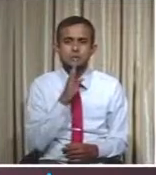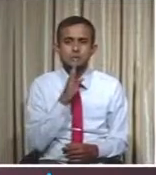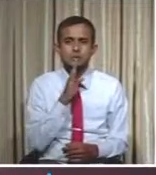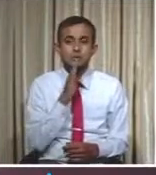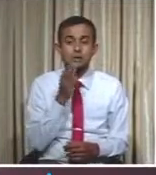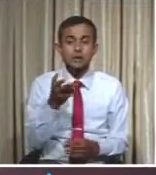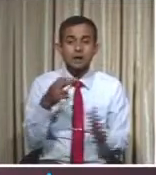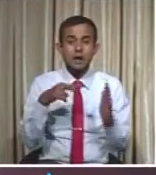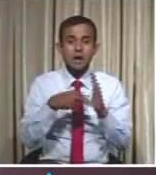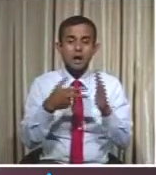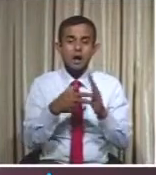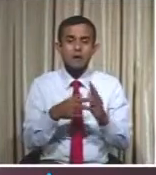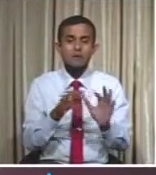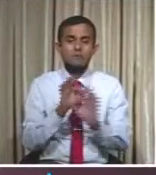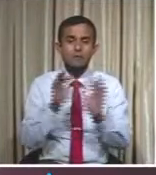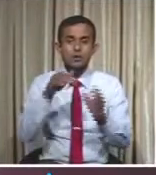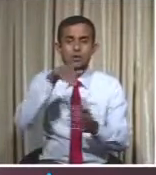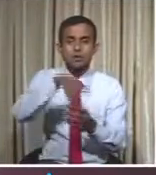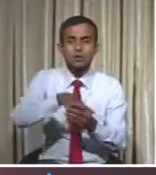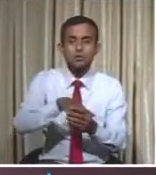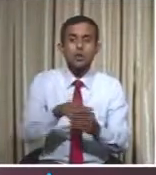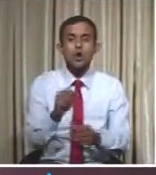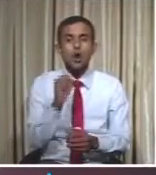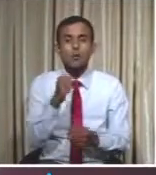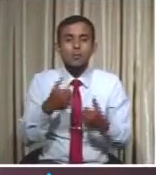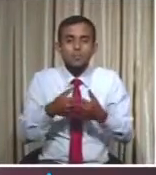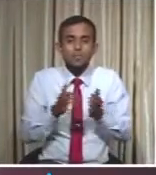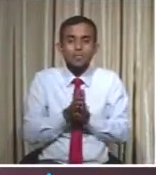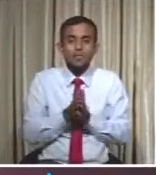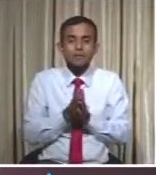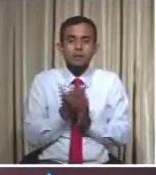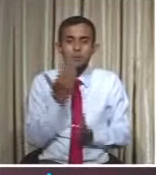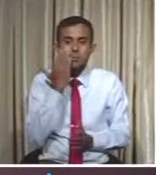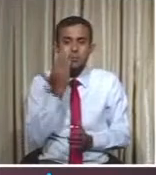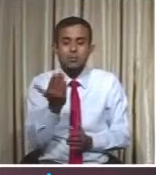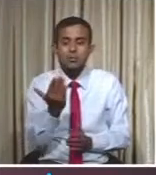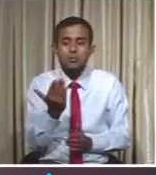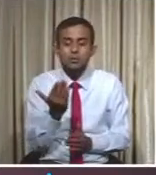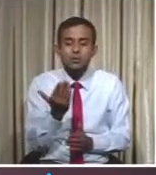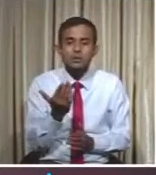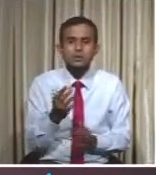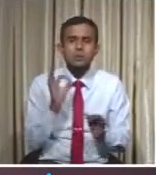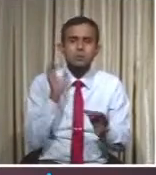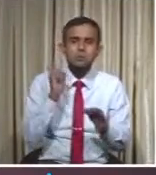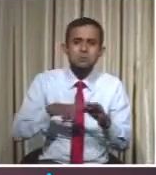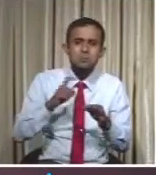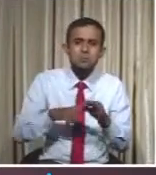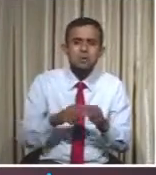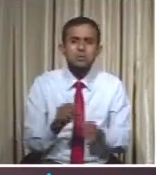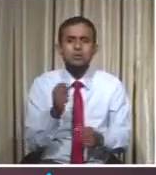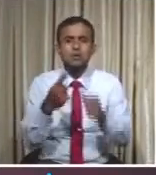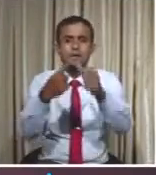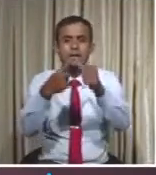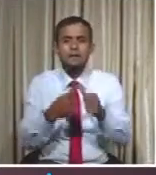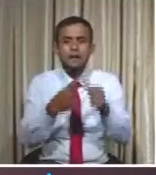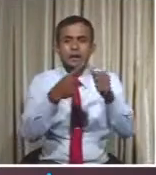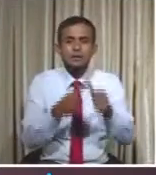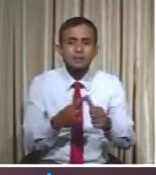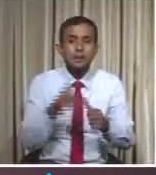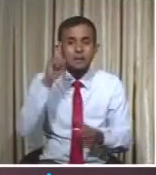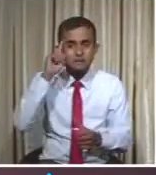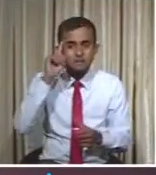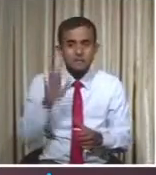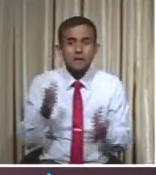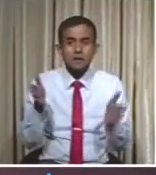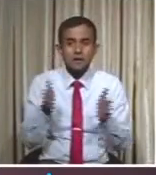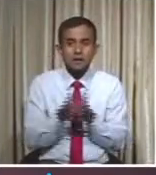ඒ අයවැය ප්‍රකාශය තුල කොහොමද තමන්ගේ මුණ දෙන ලැබෙන ප්‍රශ්න වලට මොන වගේ පිළිතුරු ලැබෙයිද කියන බලාපොරොත්තුවත්